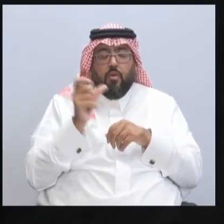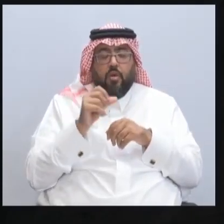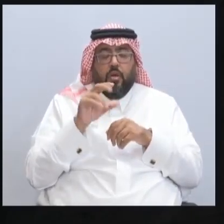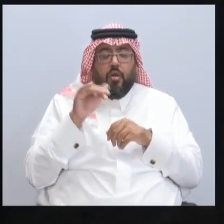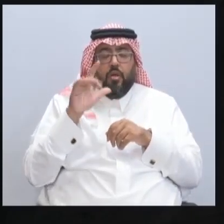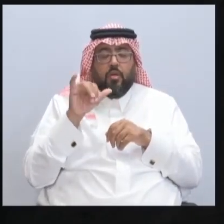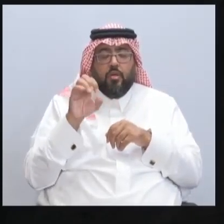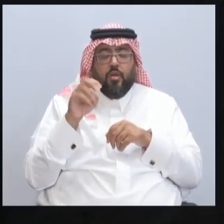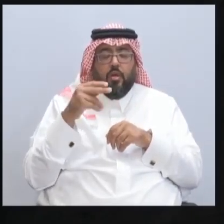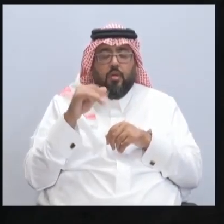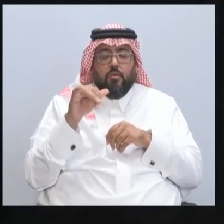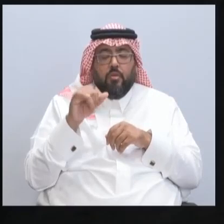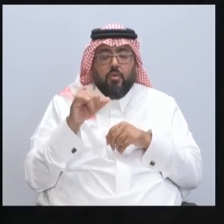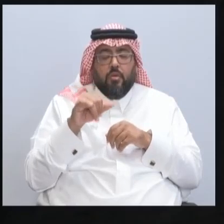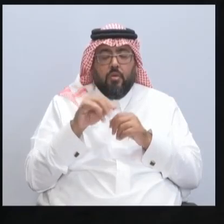الخليج